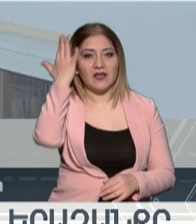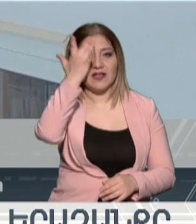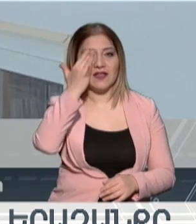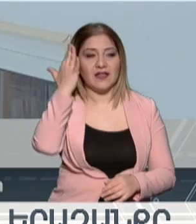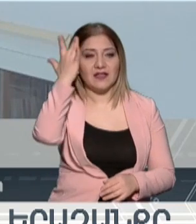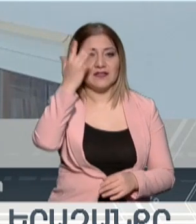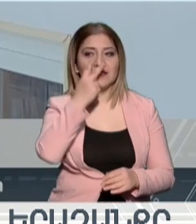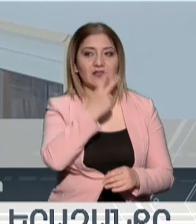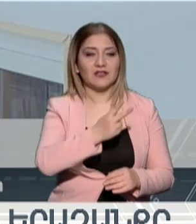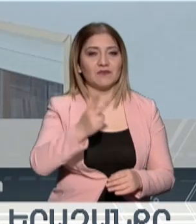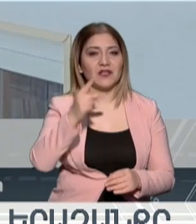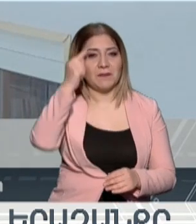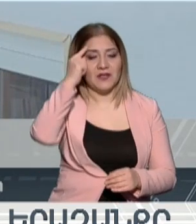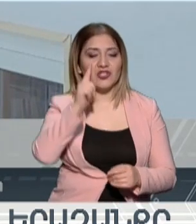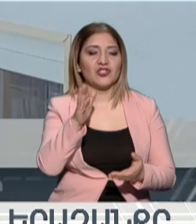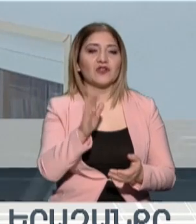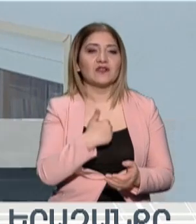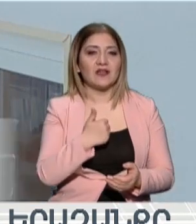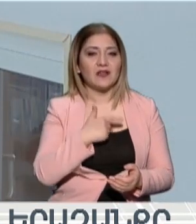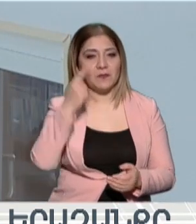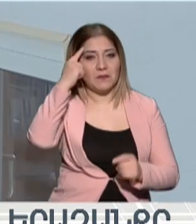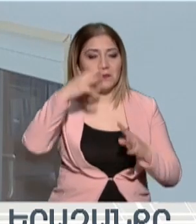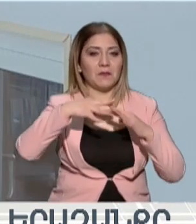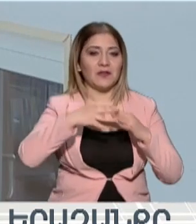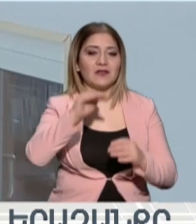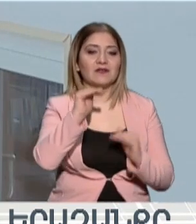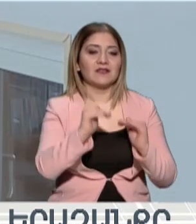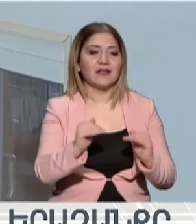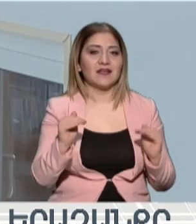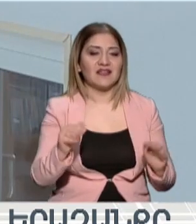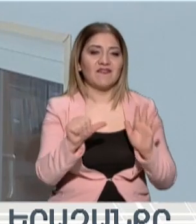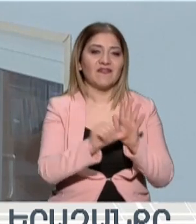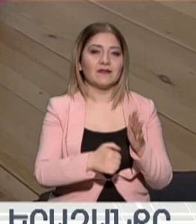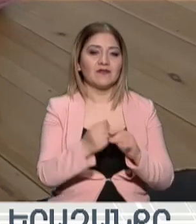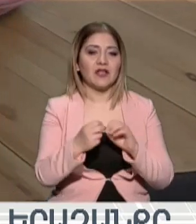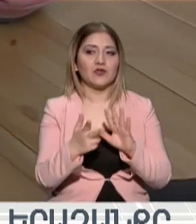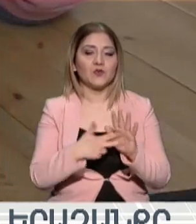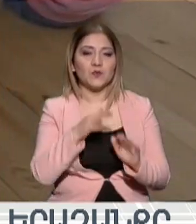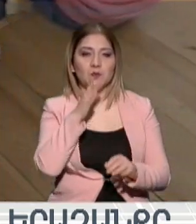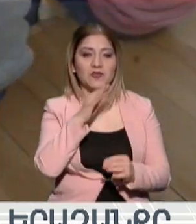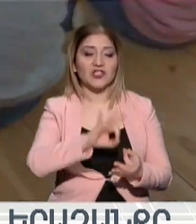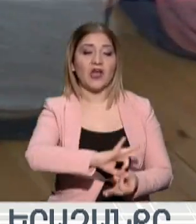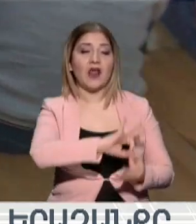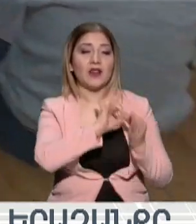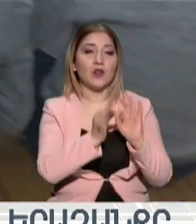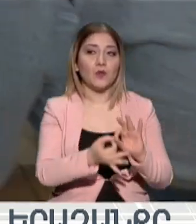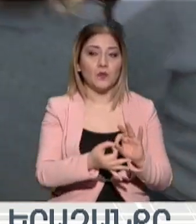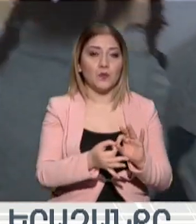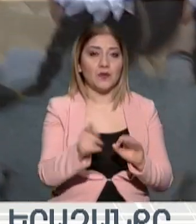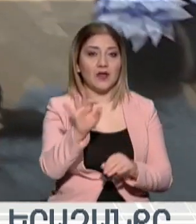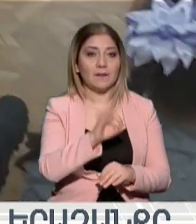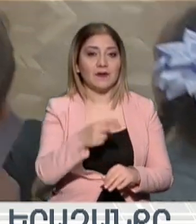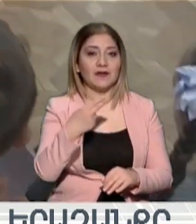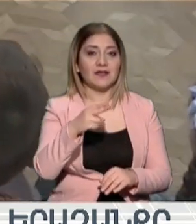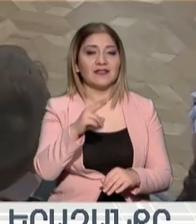երազանքներին ծանոթանալը, իմանալը ինչի մասին են մտածում մեր այդ տարիքի երեխաները, 6-18 տարեկան։ Իսկ շարադրություններից մեկի համար